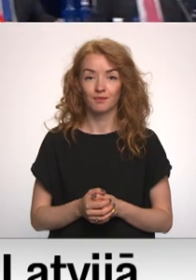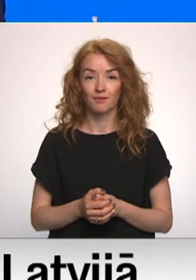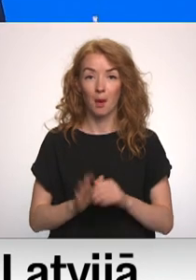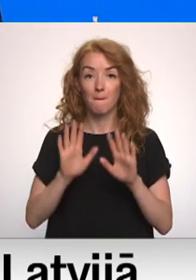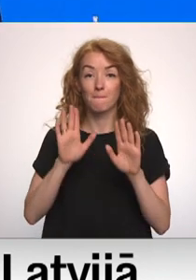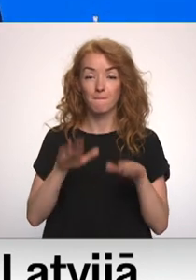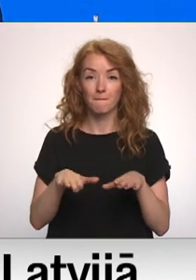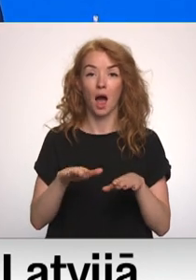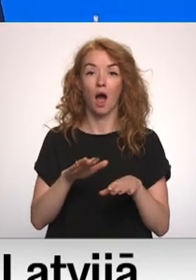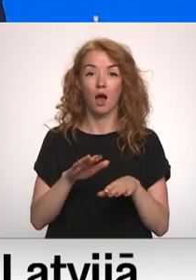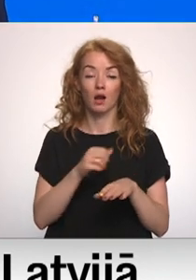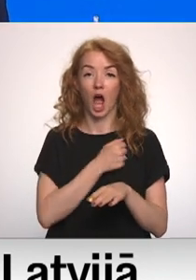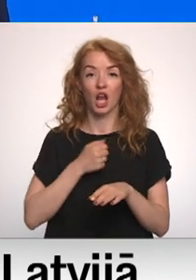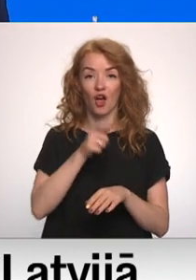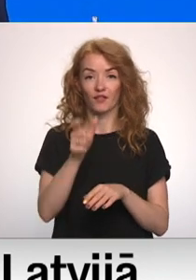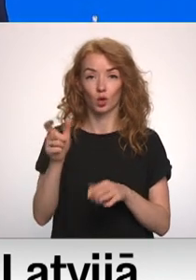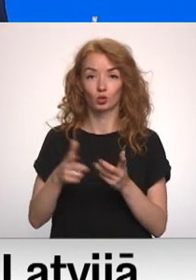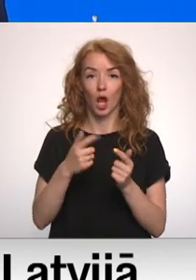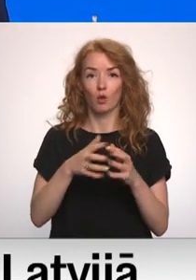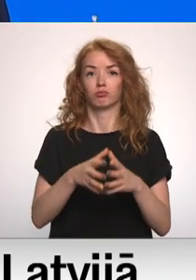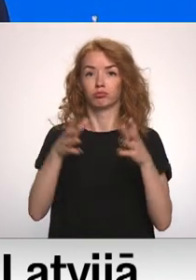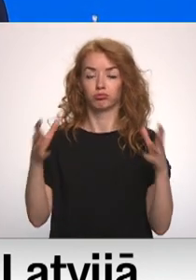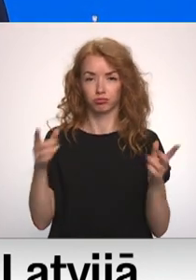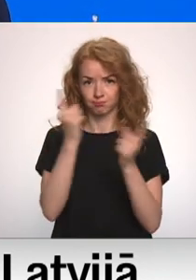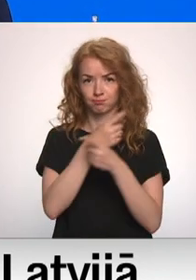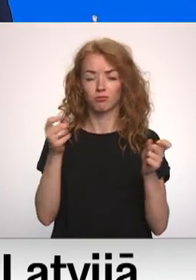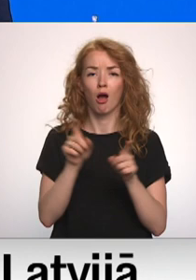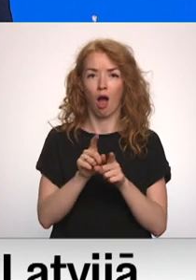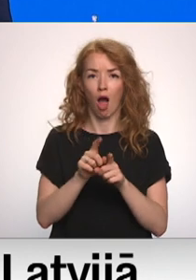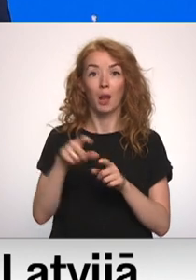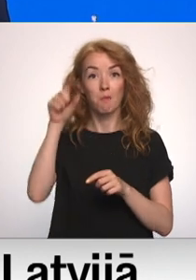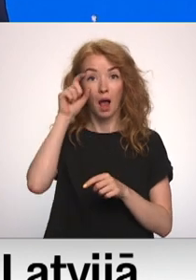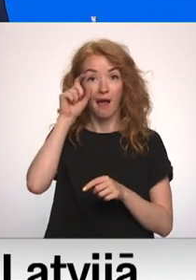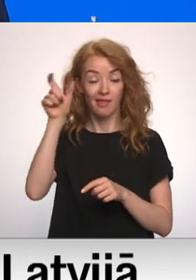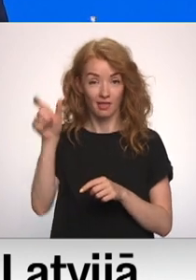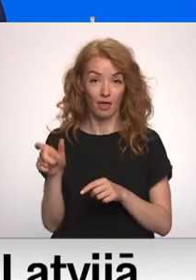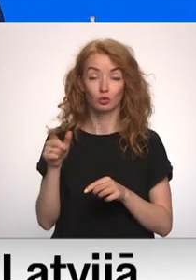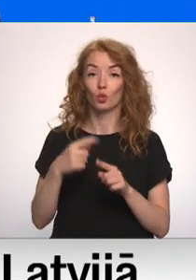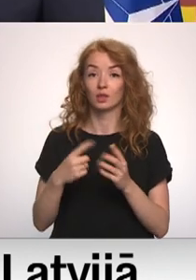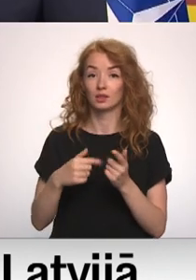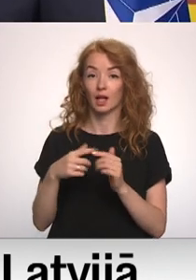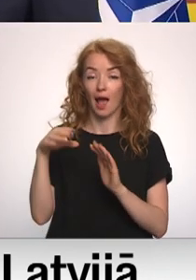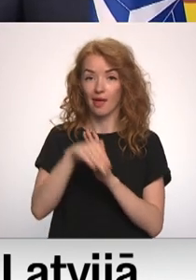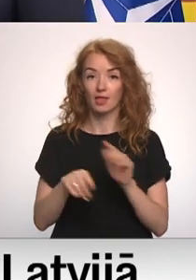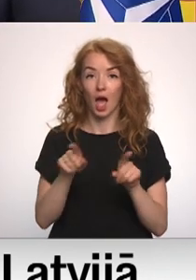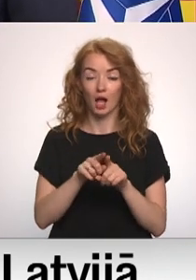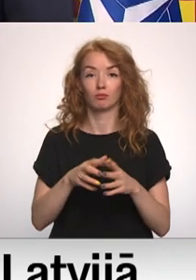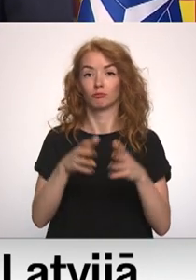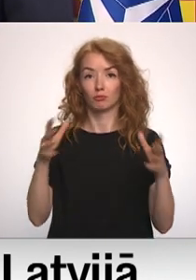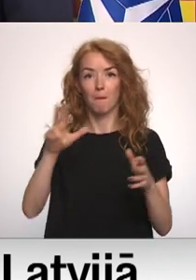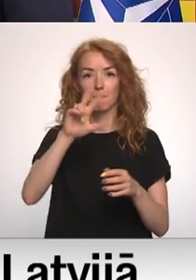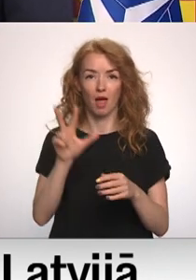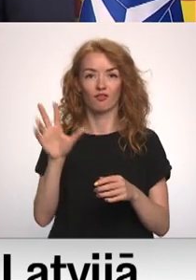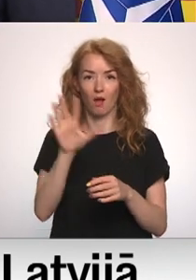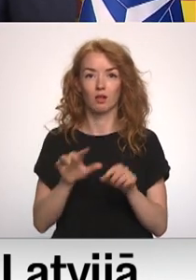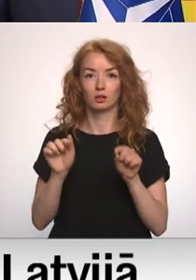Par ievērojumu spēku palielināšanu Eiropā paziņoja arī ASV prezidents Joe Bidens, un tai skaitā šis te spēku palielinājums būs Baltijas valstīs,